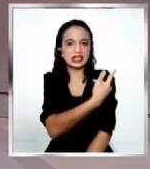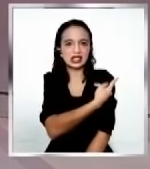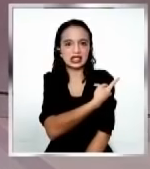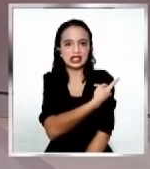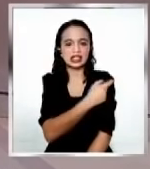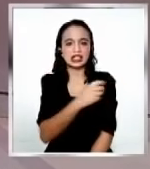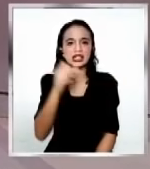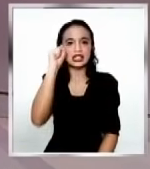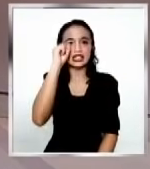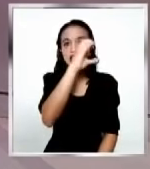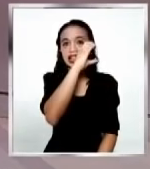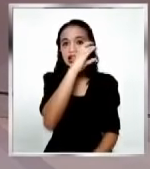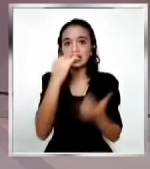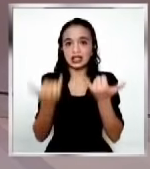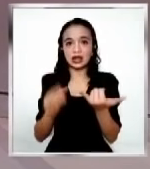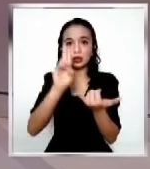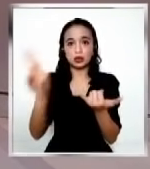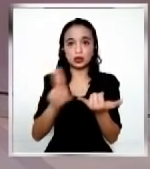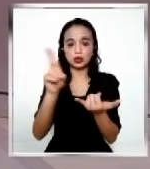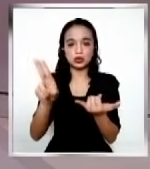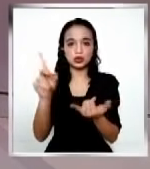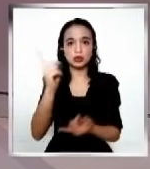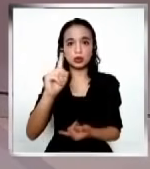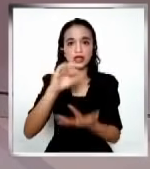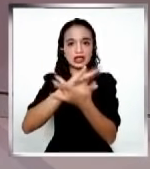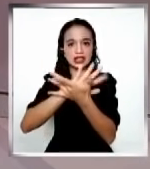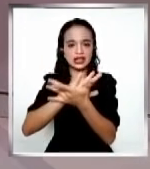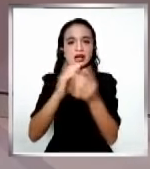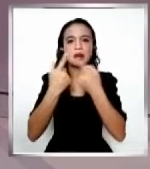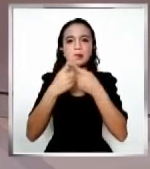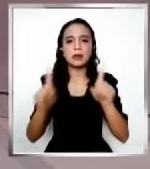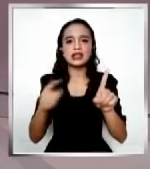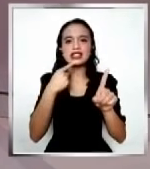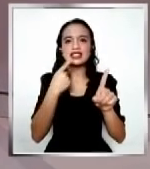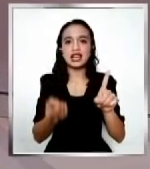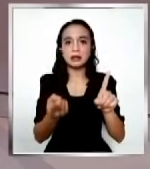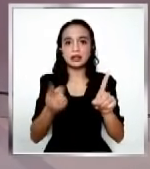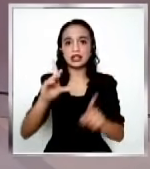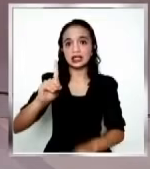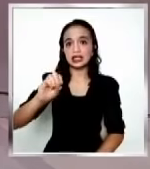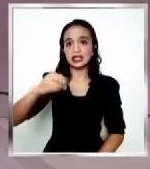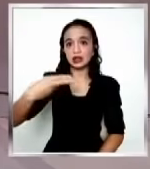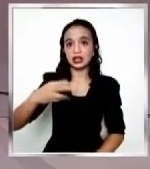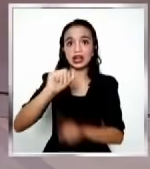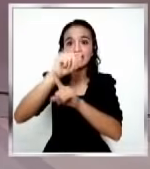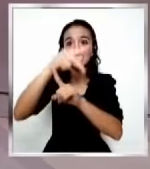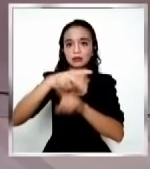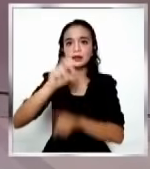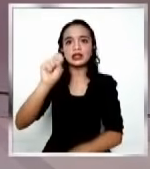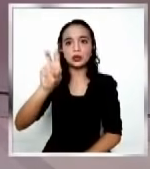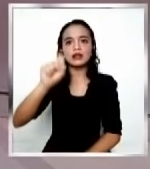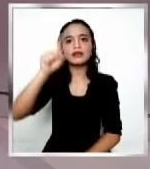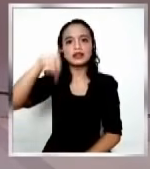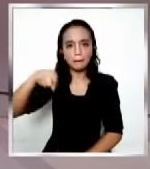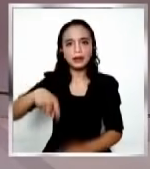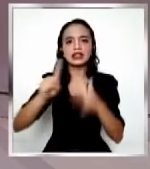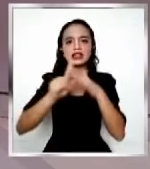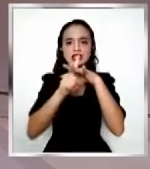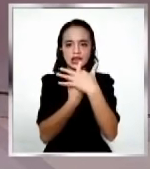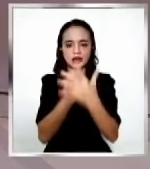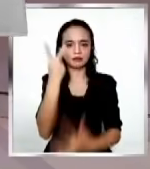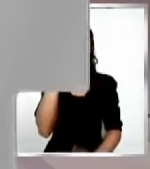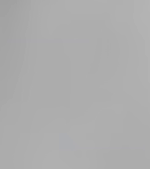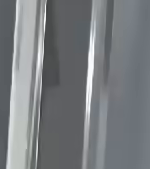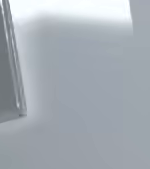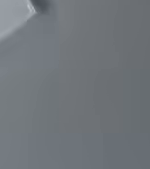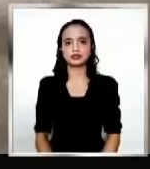na ang CoronaVac ng Sinovac. Pero ayon sa Department of Health, April 12 pa dapat nagsimula yan. Nakatutok si Tina Panganiban Perez.